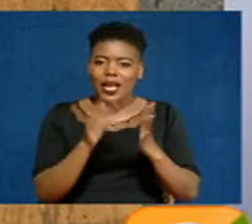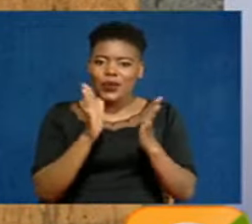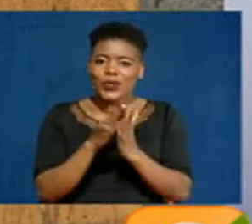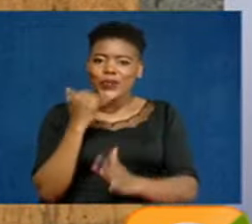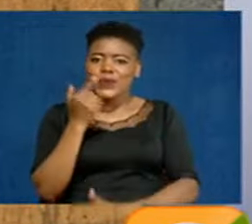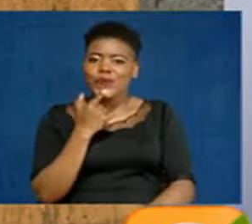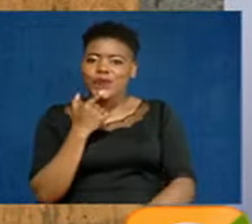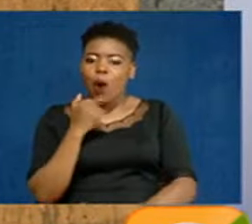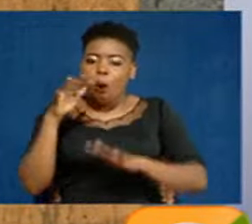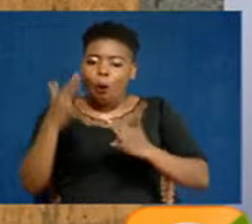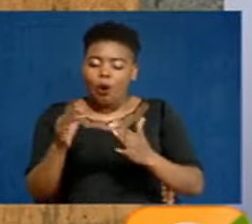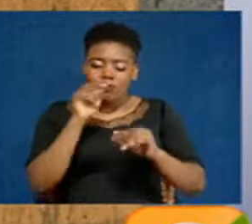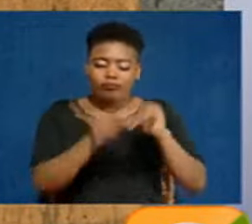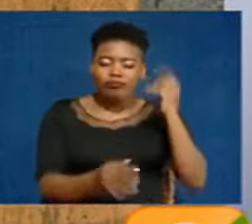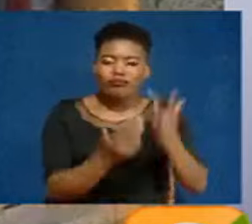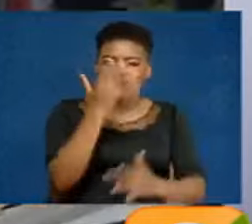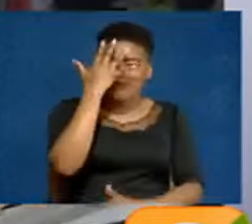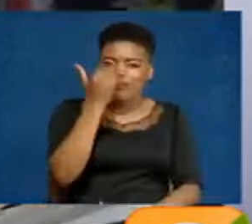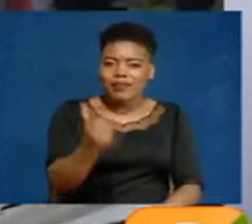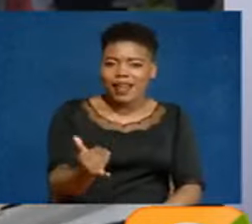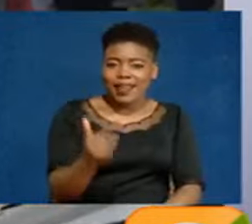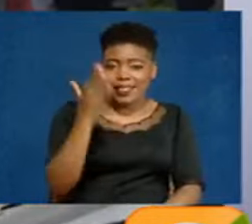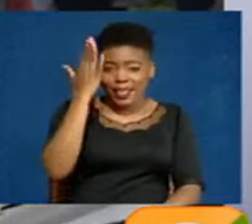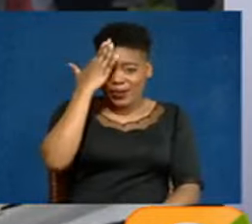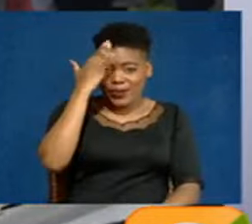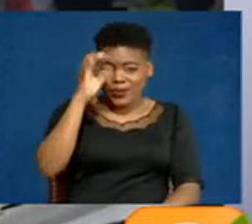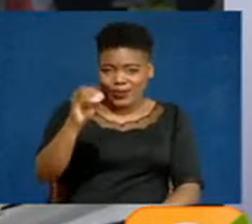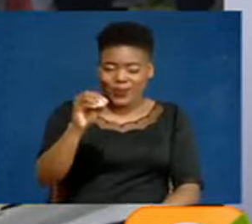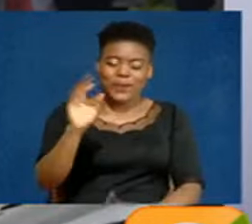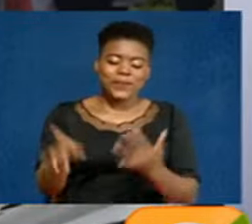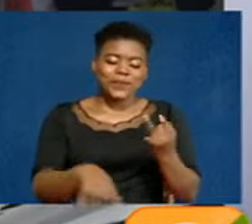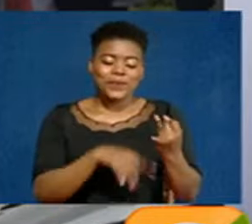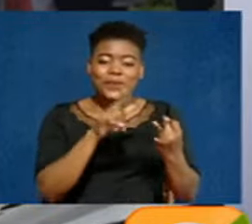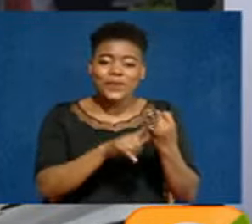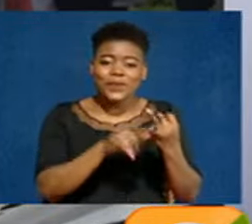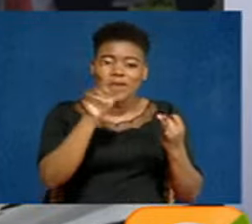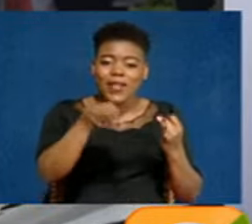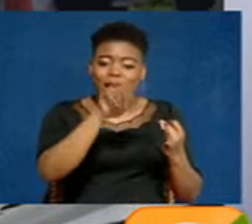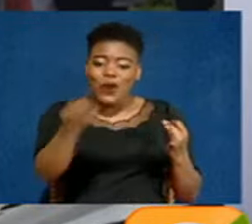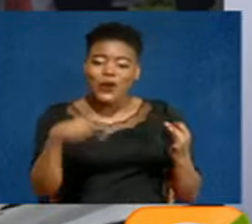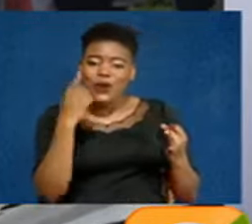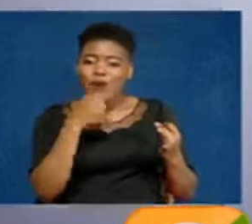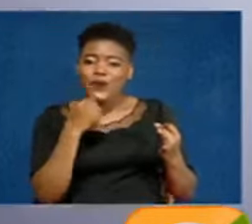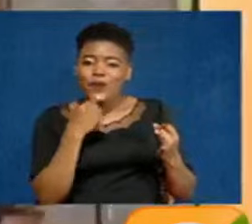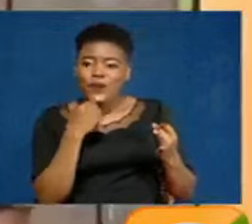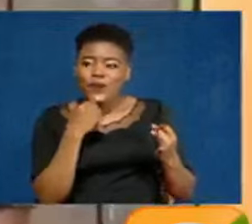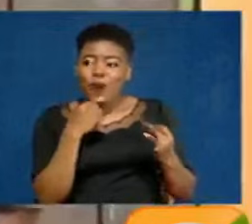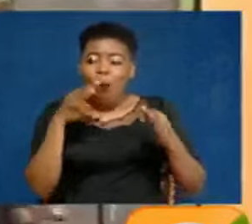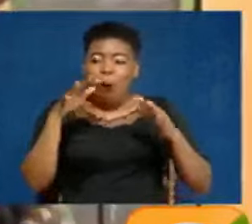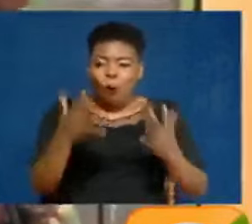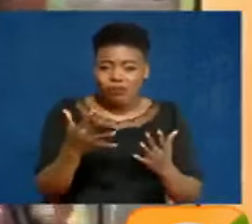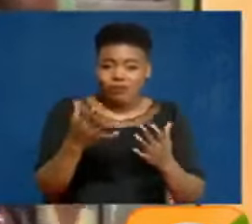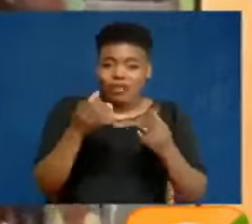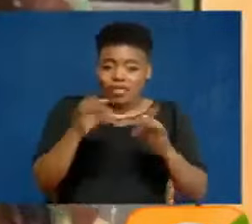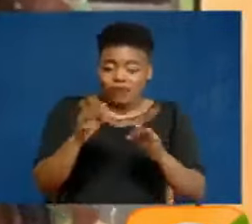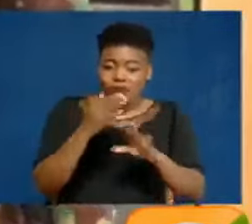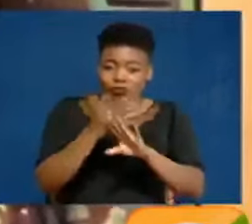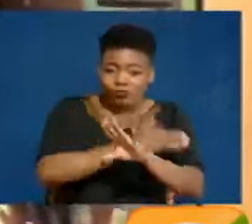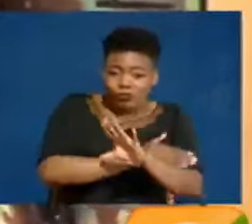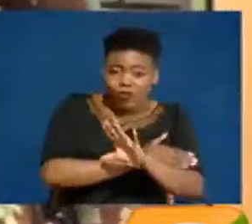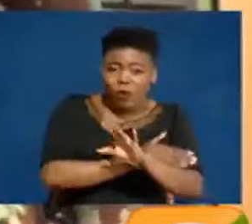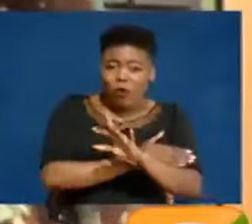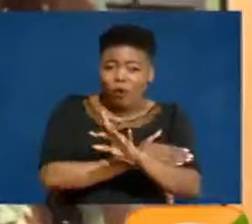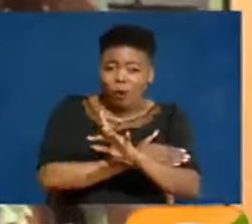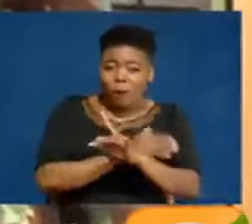au ulitokana na nini? Na makosa yalikuwa ya nani? Na iwapo kuna shauku ya moto huo